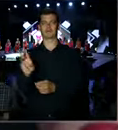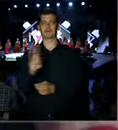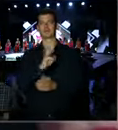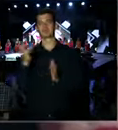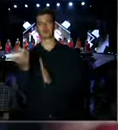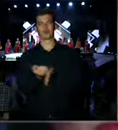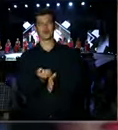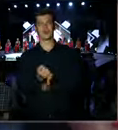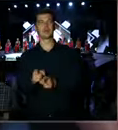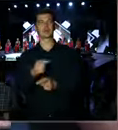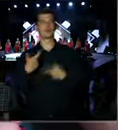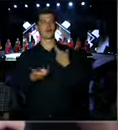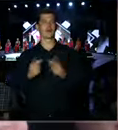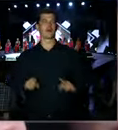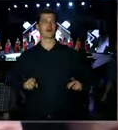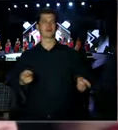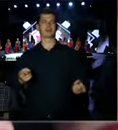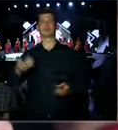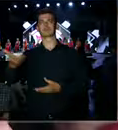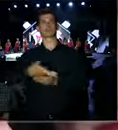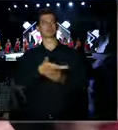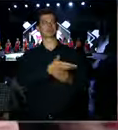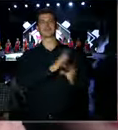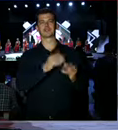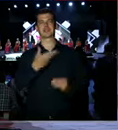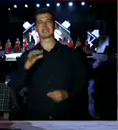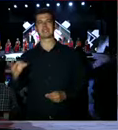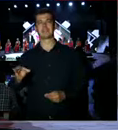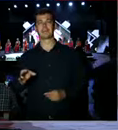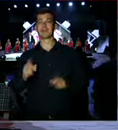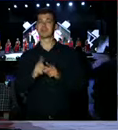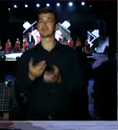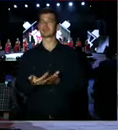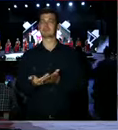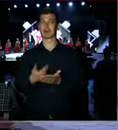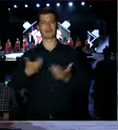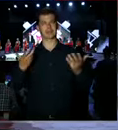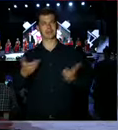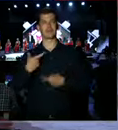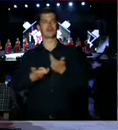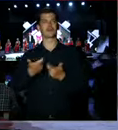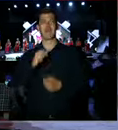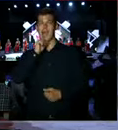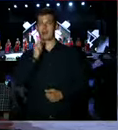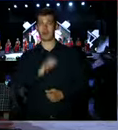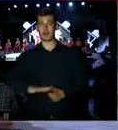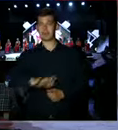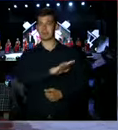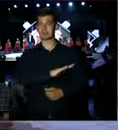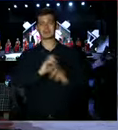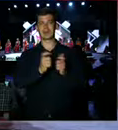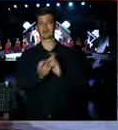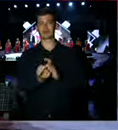aby zorganizować zgrupowanie miss w swoim kraju. Robimy to po to, gdyż w Europie u naszych